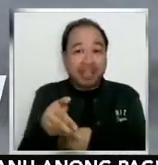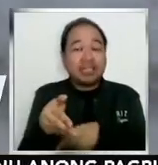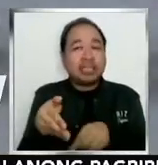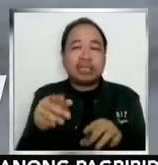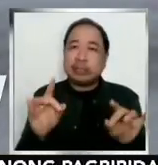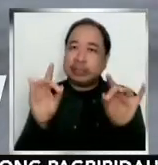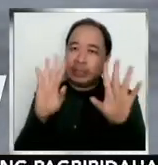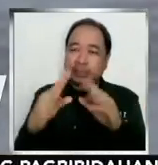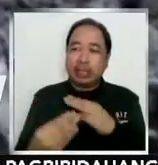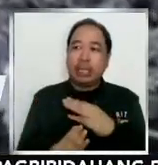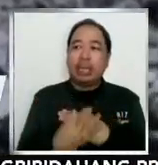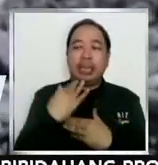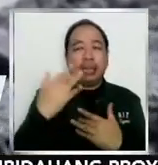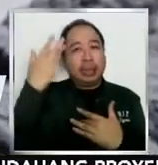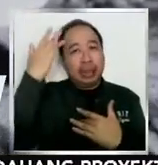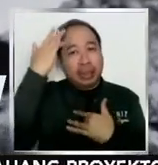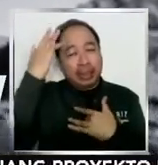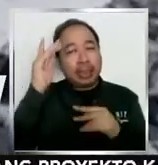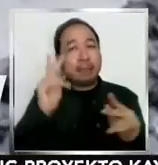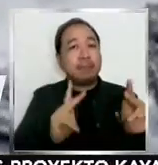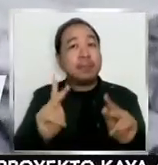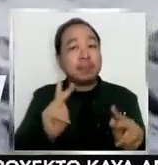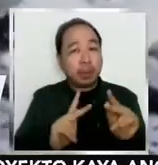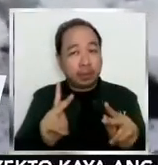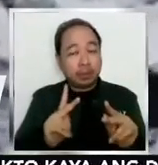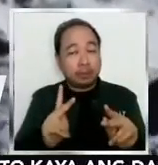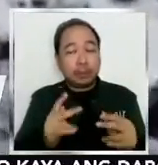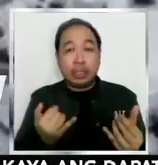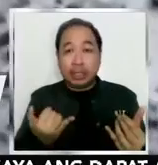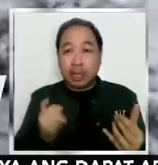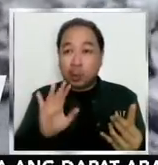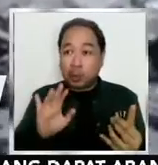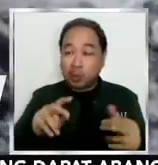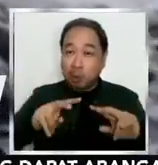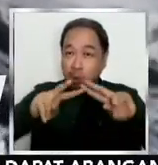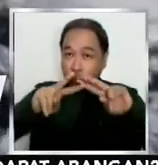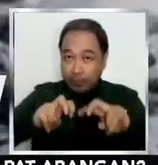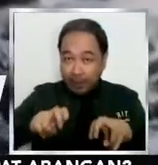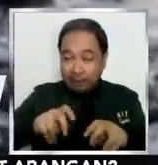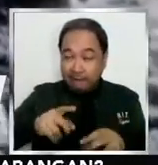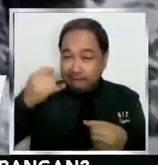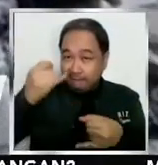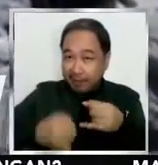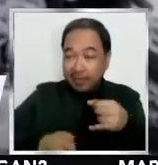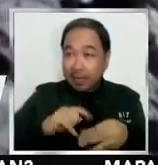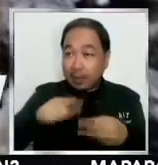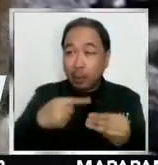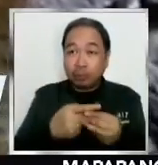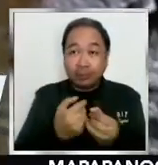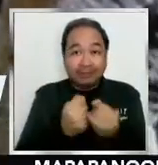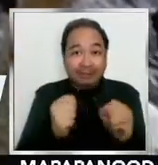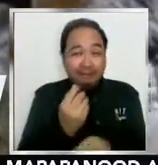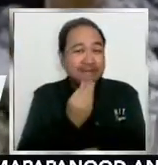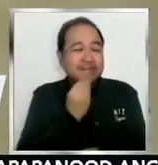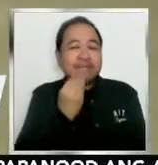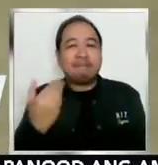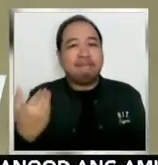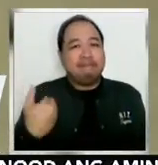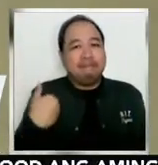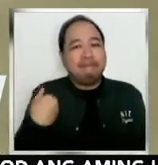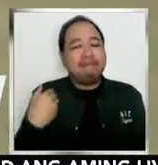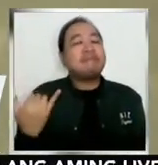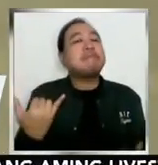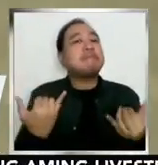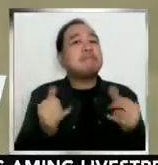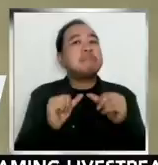ibang living organism. Wala pa raw katiyakan ng kanilang pagsusuri sa usaping food safety kaya't patuloy nila itong pag-aaralan. Para